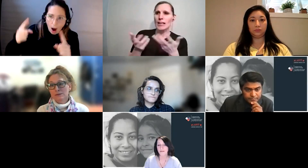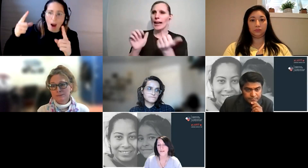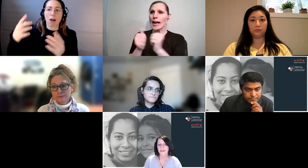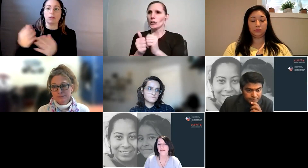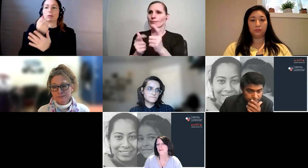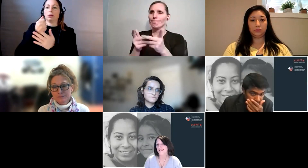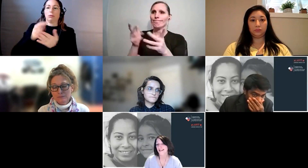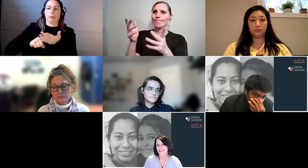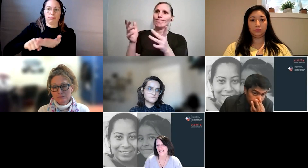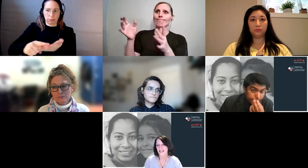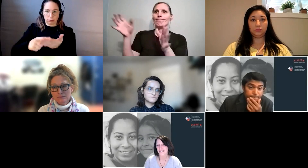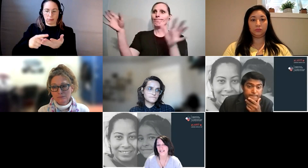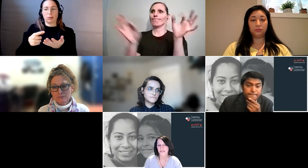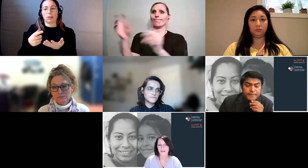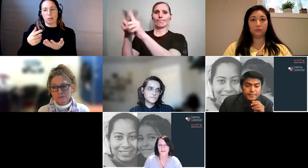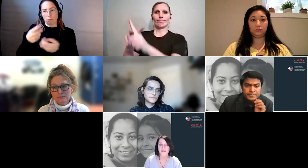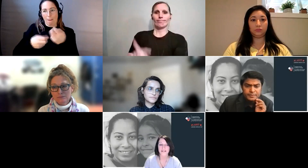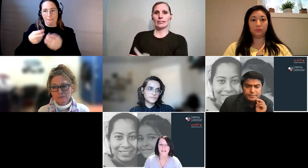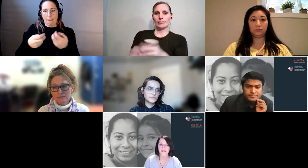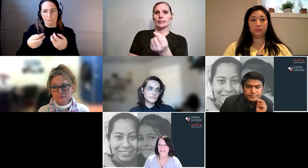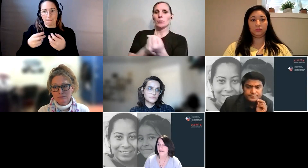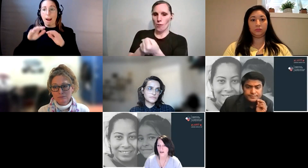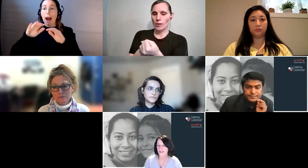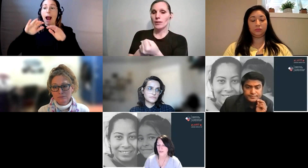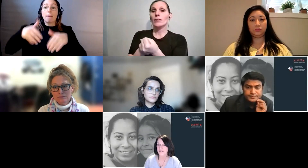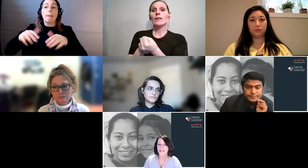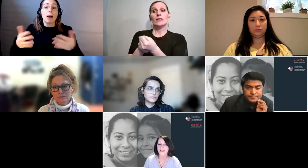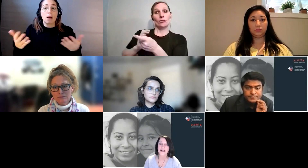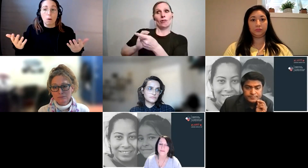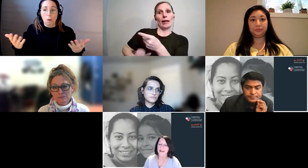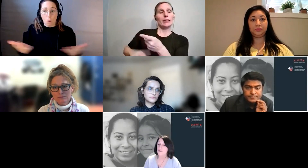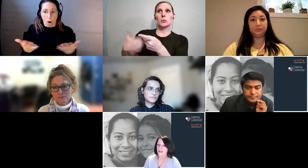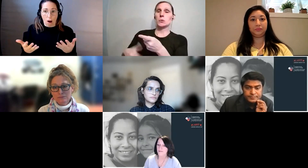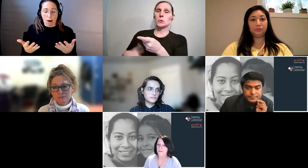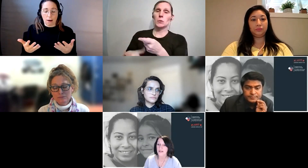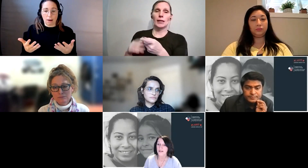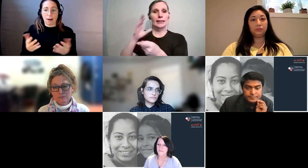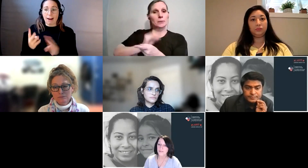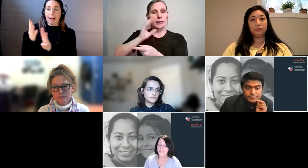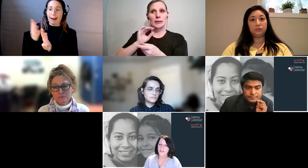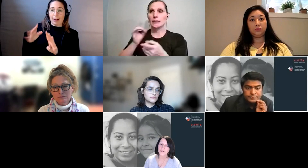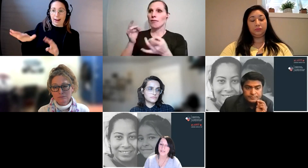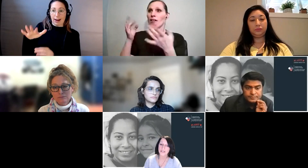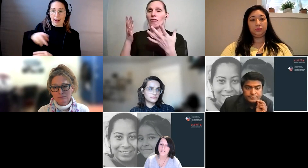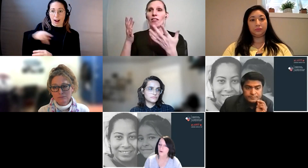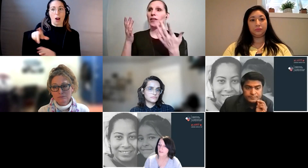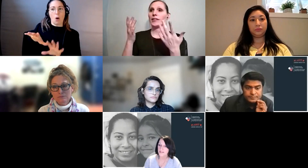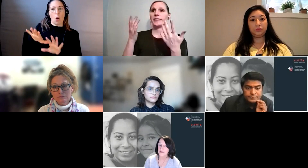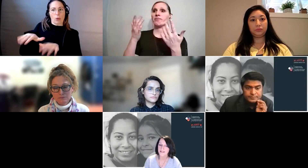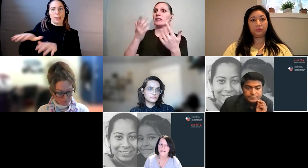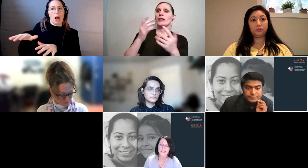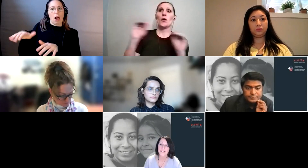difficultés. Et le résultat, c'est que nos clients ont eu des conséquences